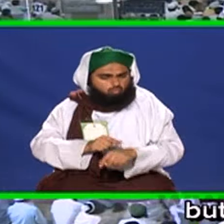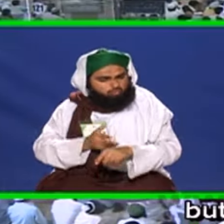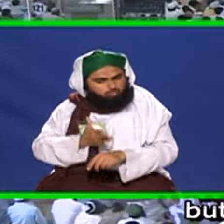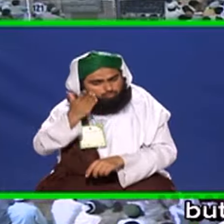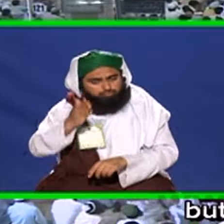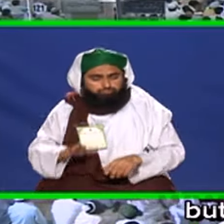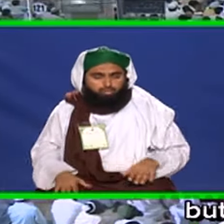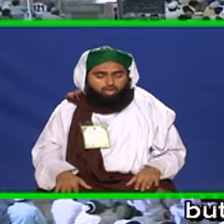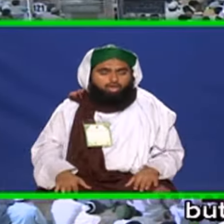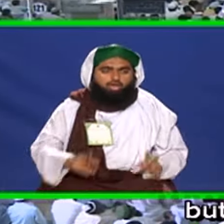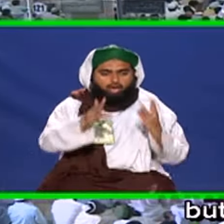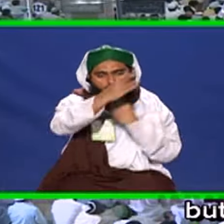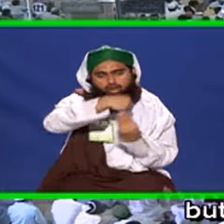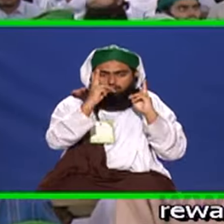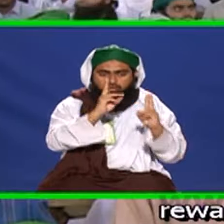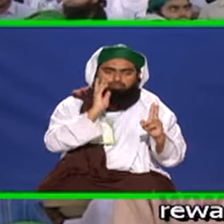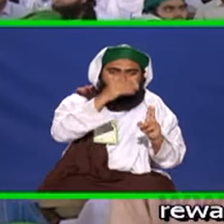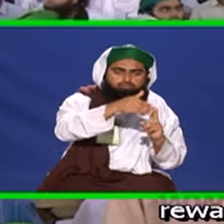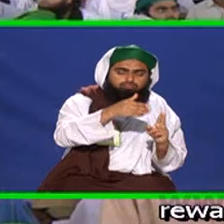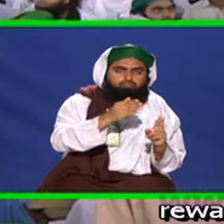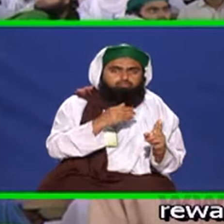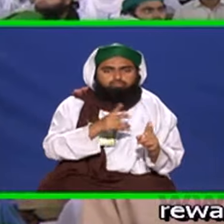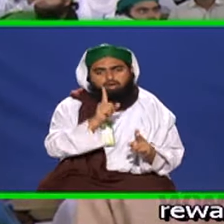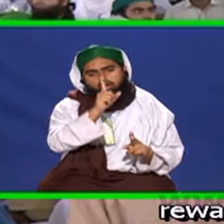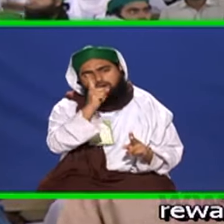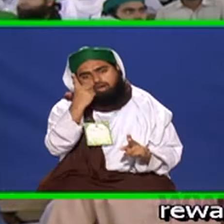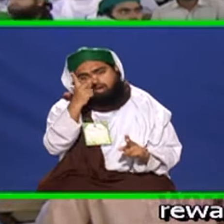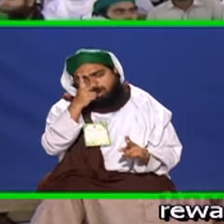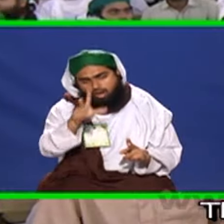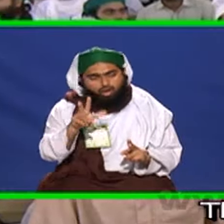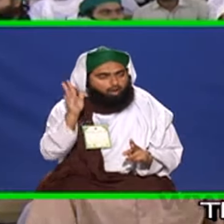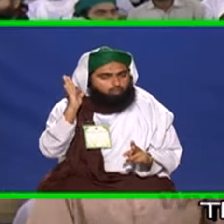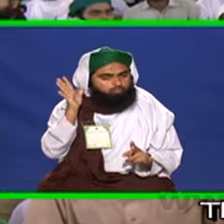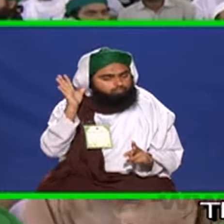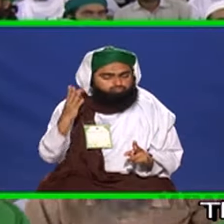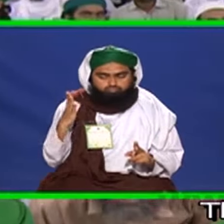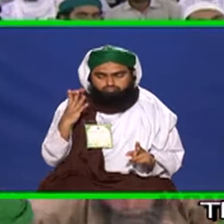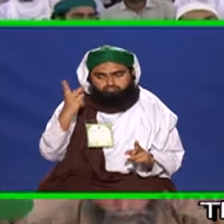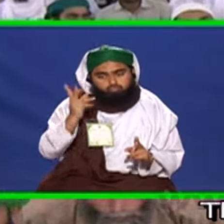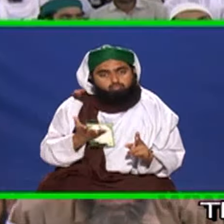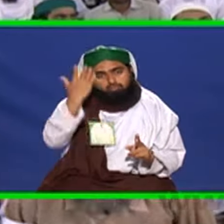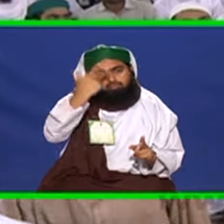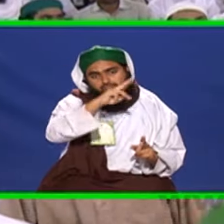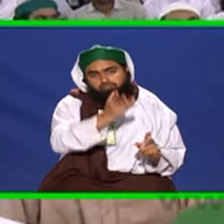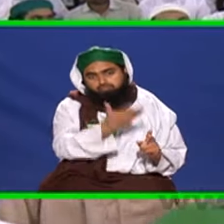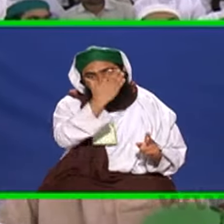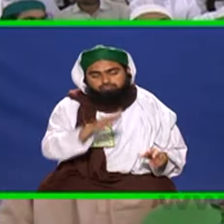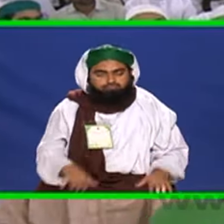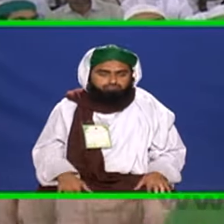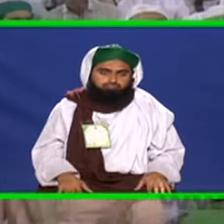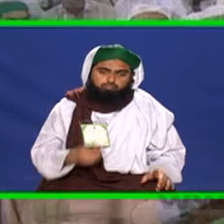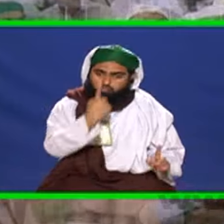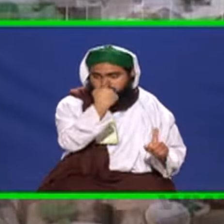حرم شریف میں دو رکعت پڑھو تو دو لاکھ رکعتوں کا ثواب. تو یہاں کے دو حج سے وہاں کے ایک حج